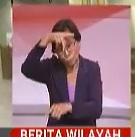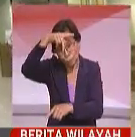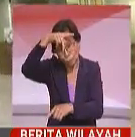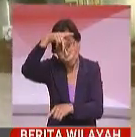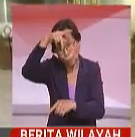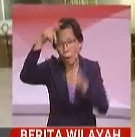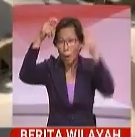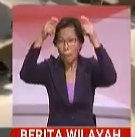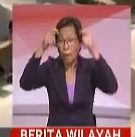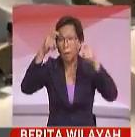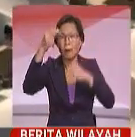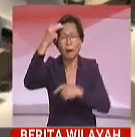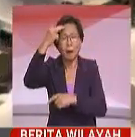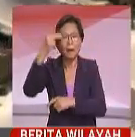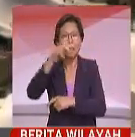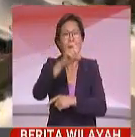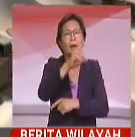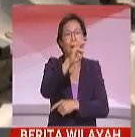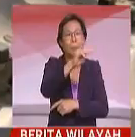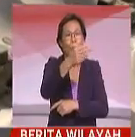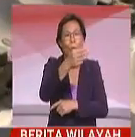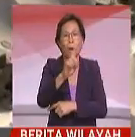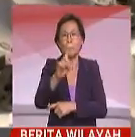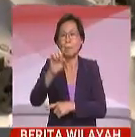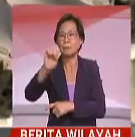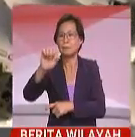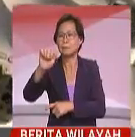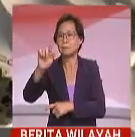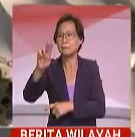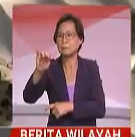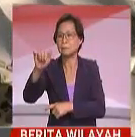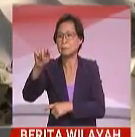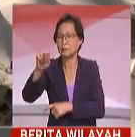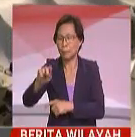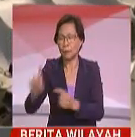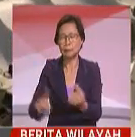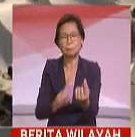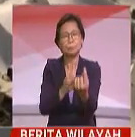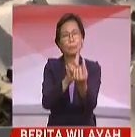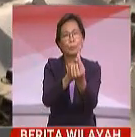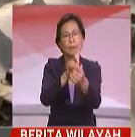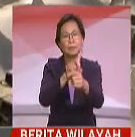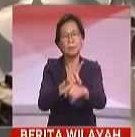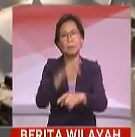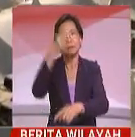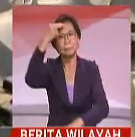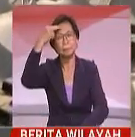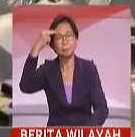Mahkota Arab Saudi Muhammad Salman Abdul Aziz Al Saud dalam pertemuan di Riyadh.